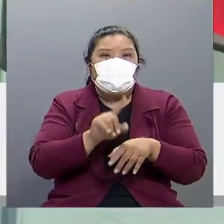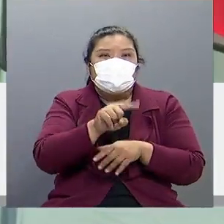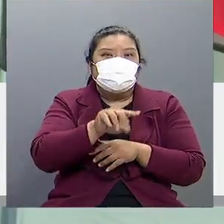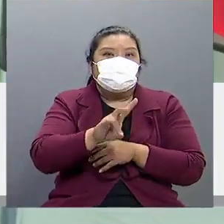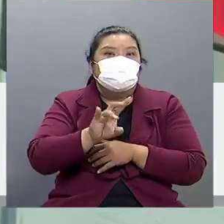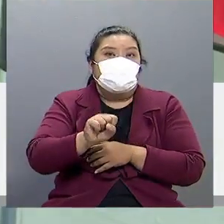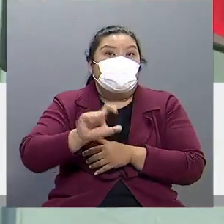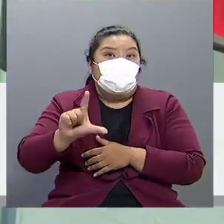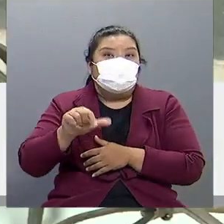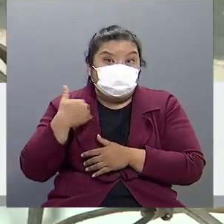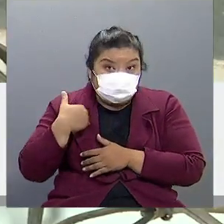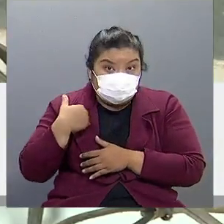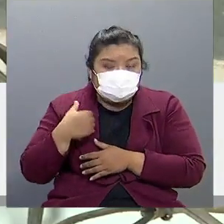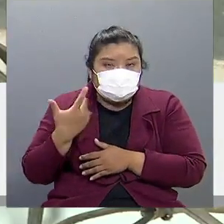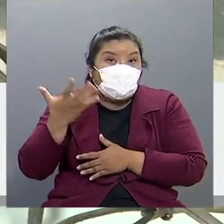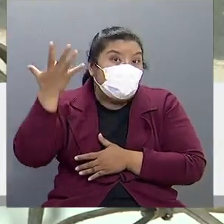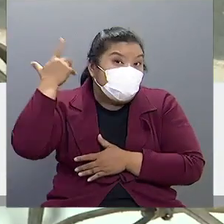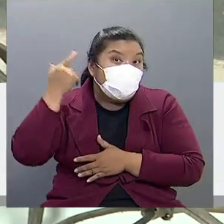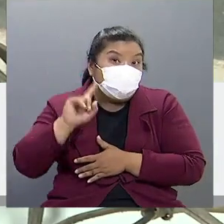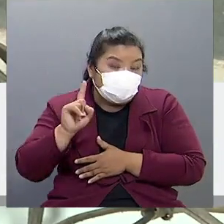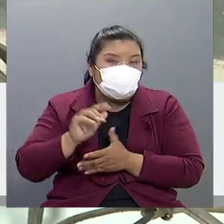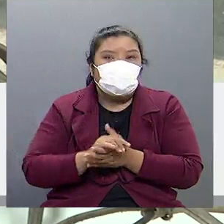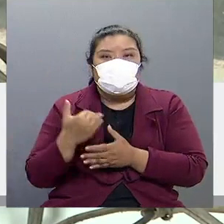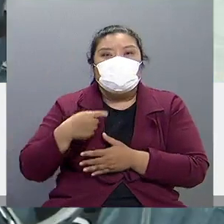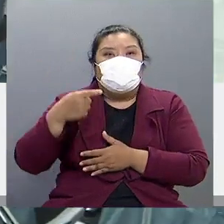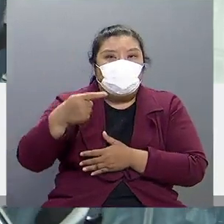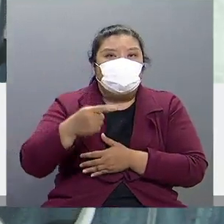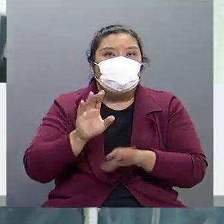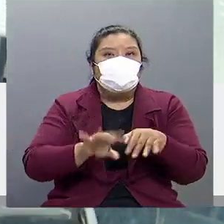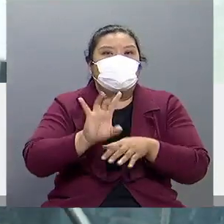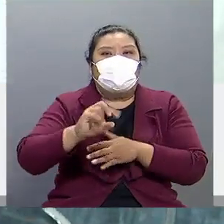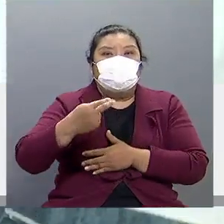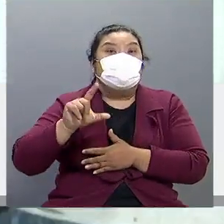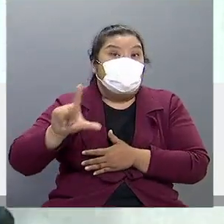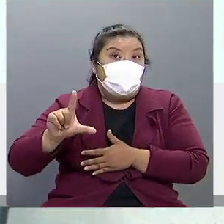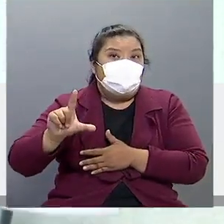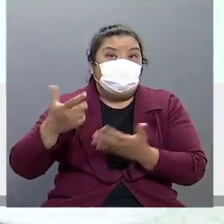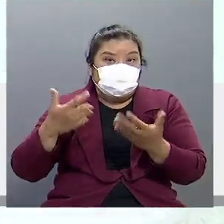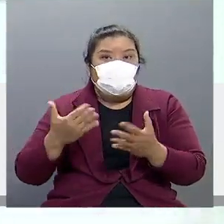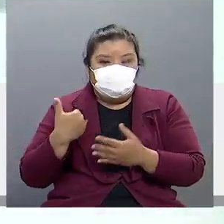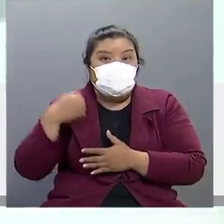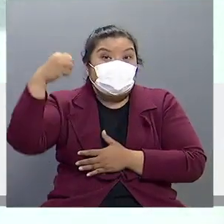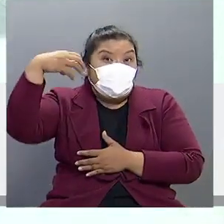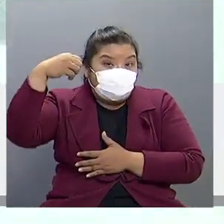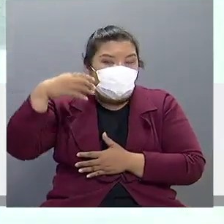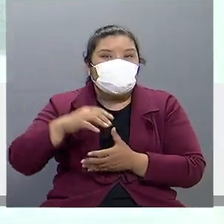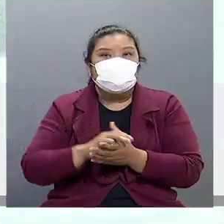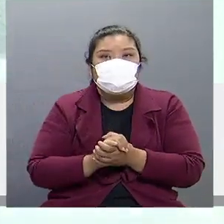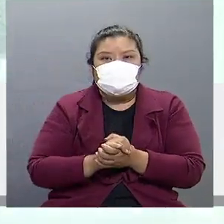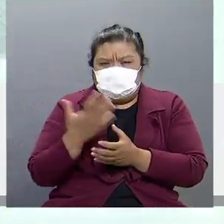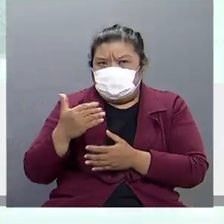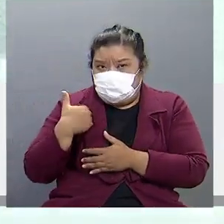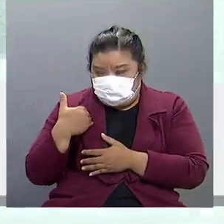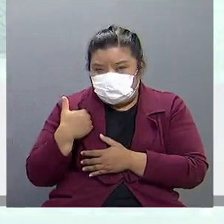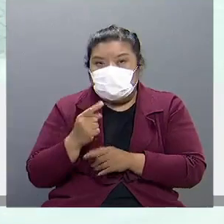ก่อนหน้านี้ที่คุยกันเนี่ยติดลบไป 80,000 ล้านนะคะอัตราค่าไฟที่ขึ้นถือเป็นมติของคณะกรรมการกำกับ